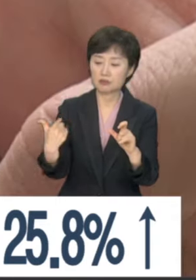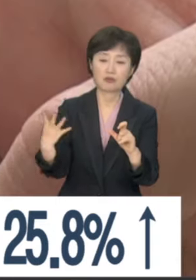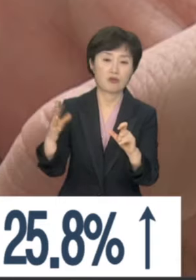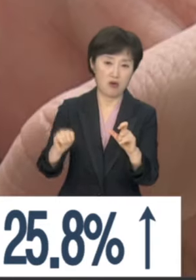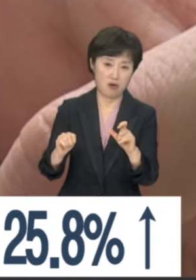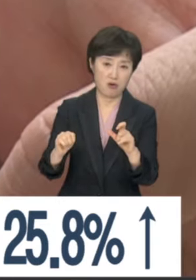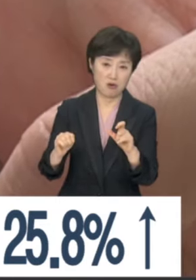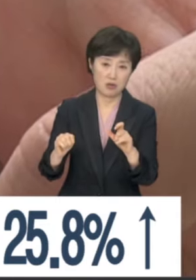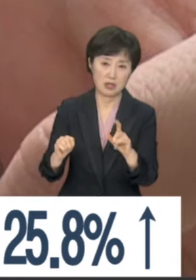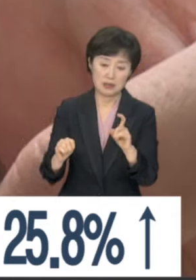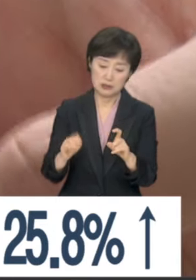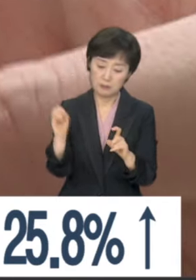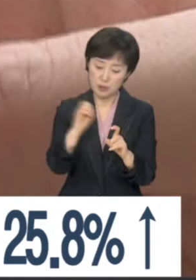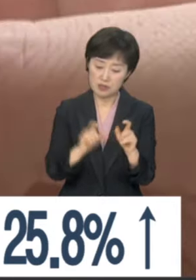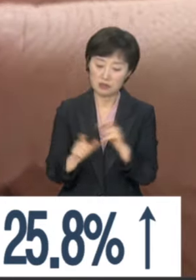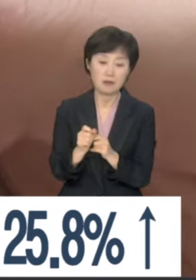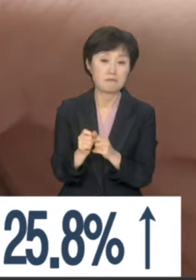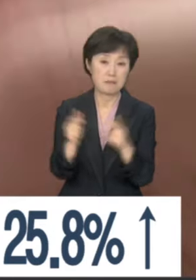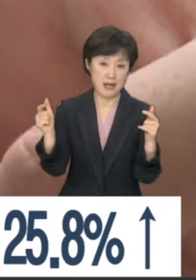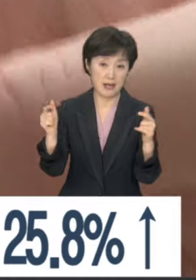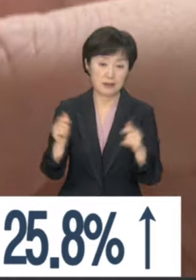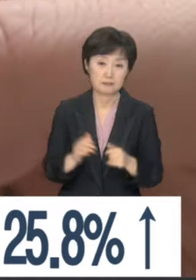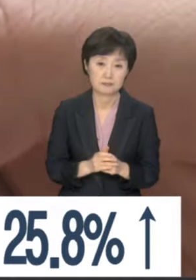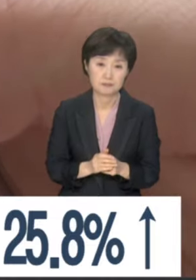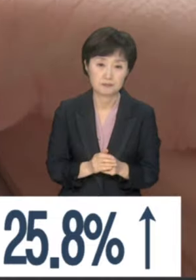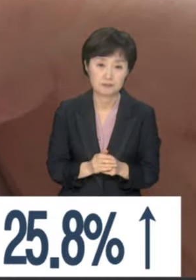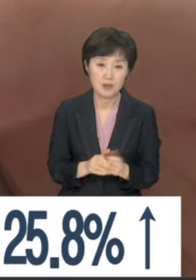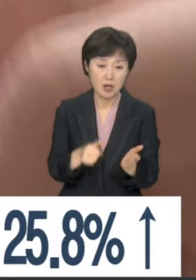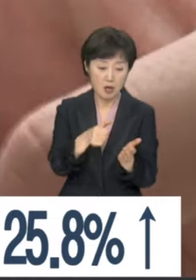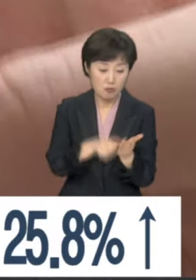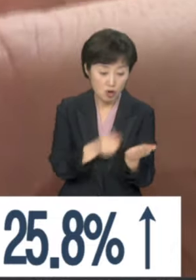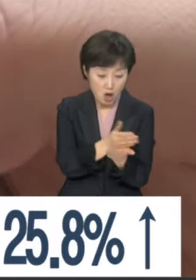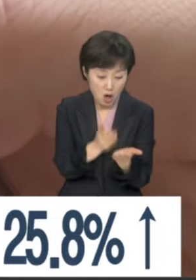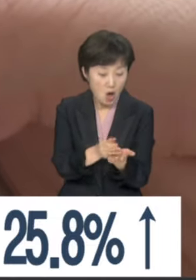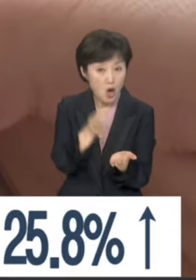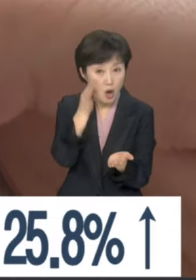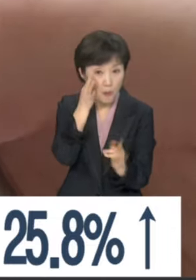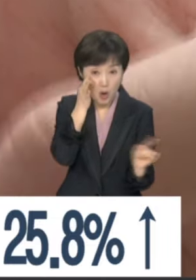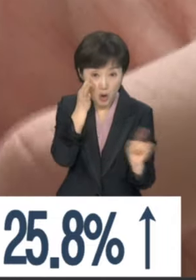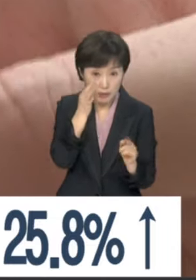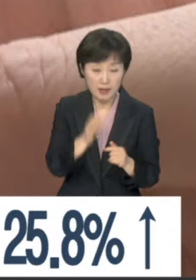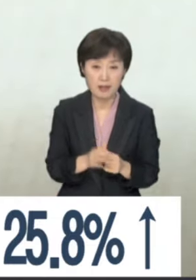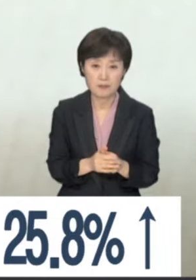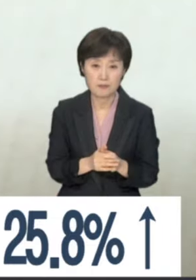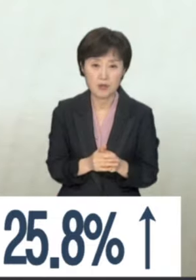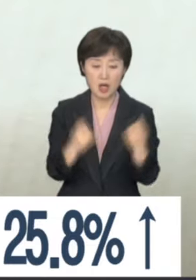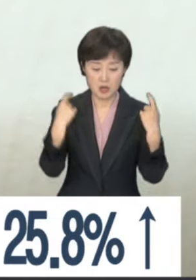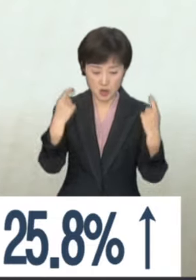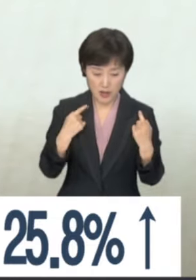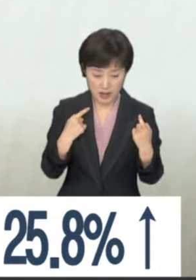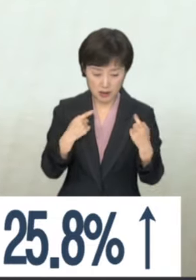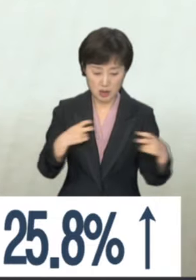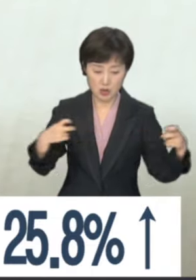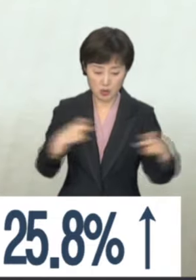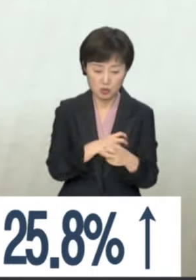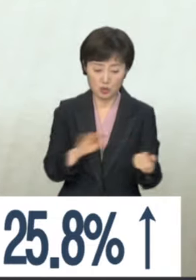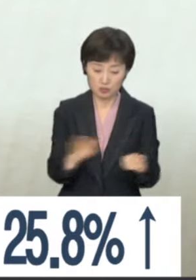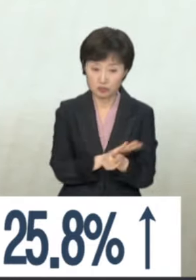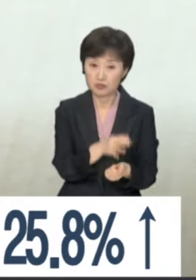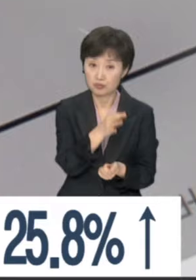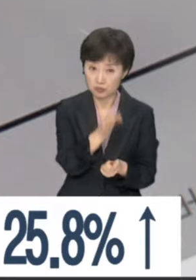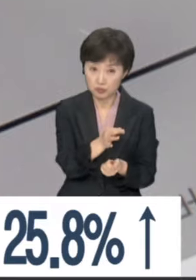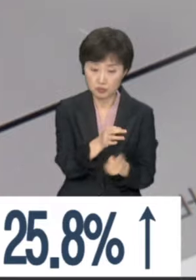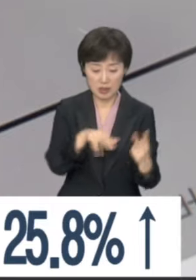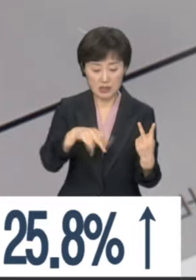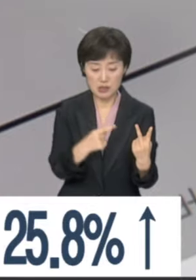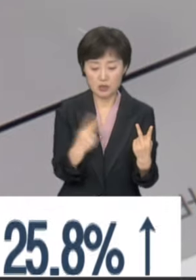원으로 10.4% 늘었습니다. 상품군별 온라인 쇼핑 거래액 가운데 여행 및 교통서비스 거래액이